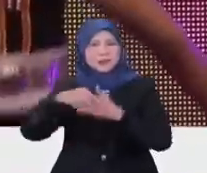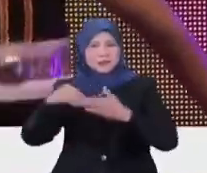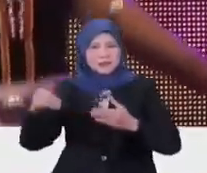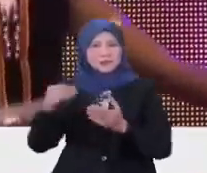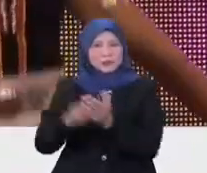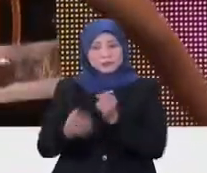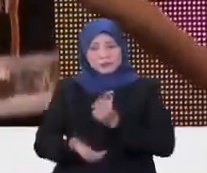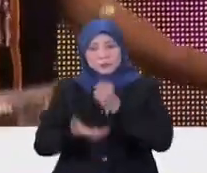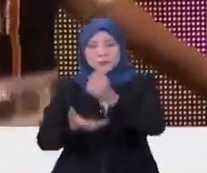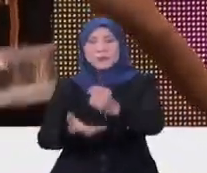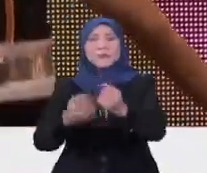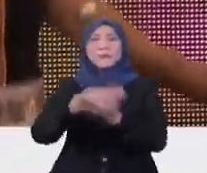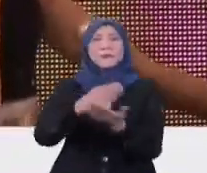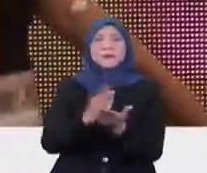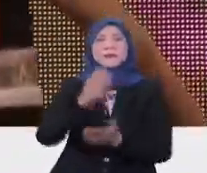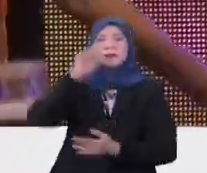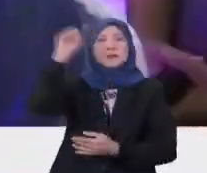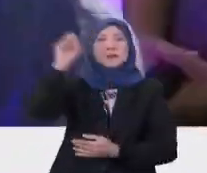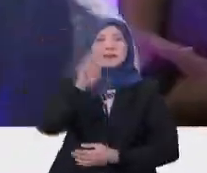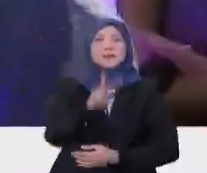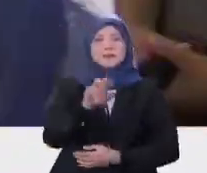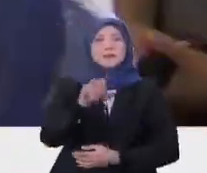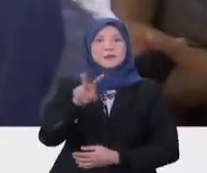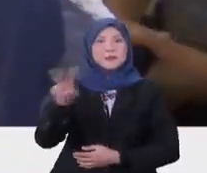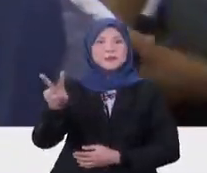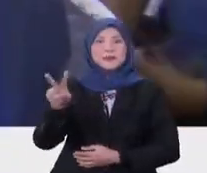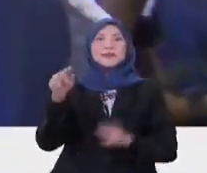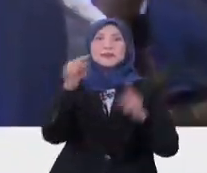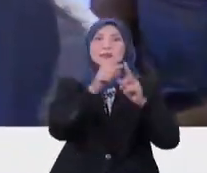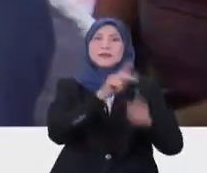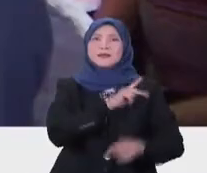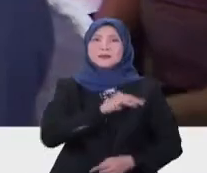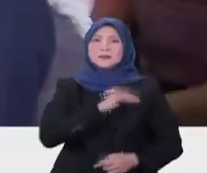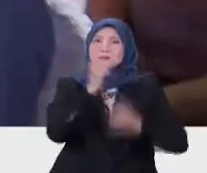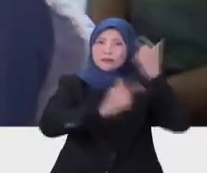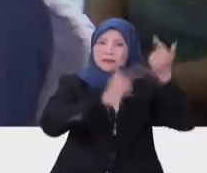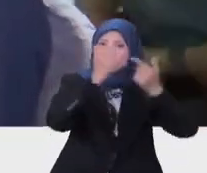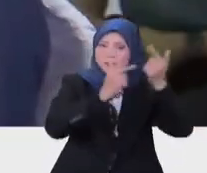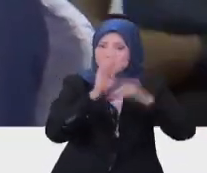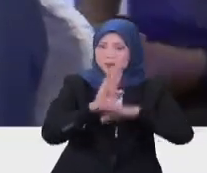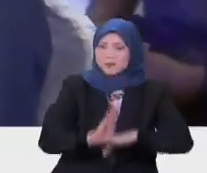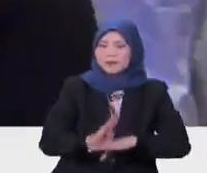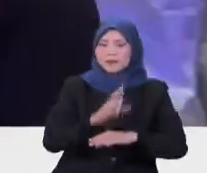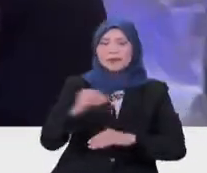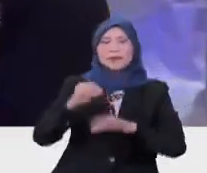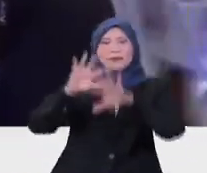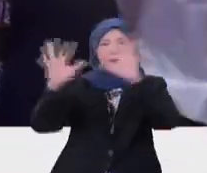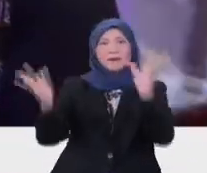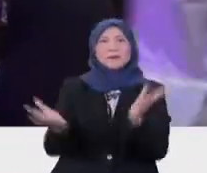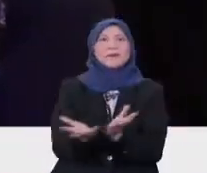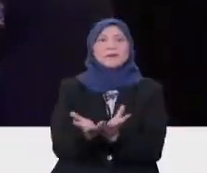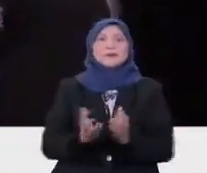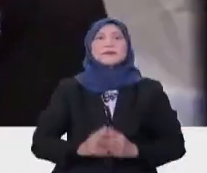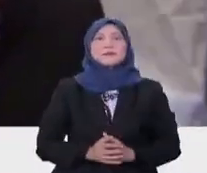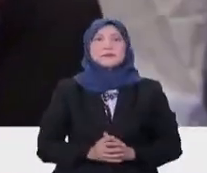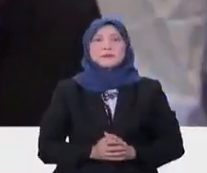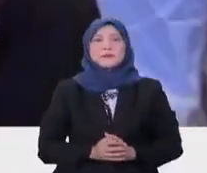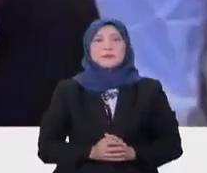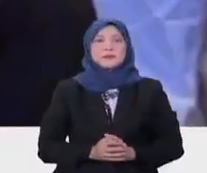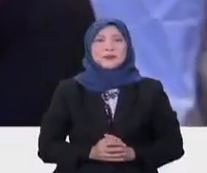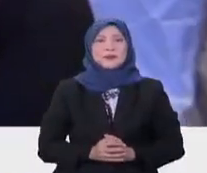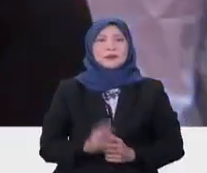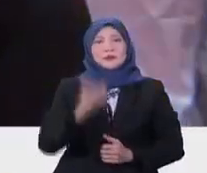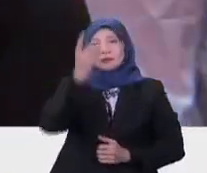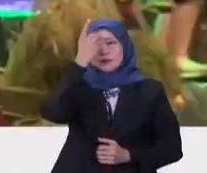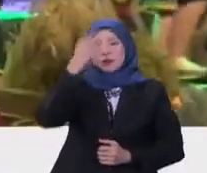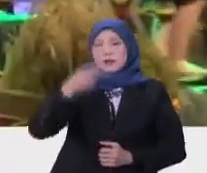RM131.93 juta dalam Belanjawan Sabah 2022 kepada Kementerian Pelancongan Kebudayaan dan Alam Sekitar. Sementara